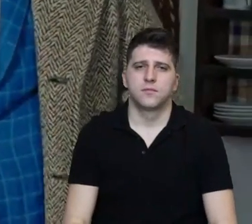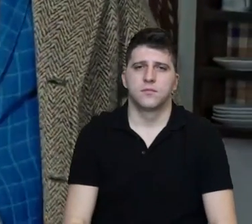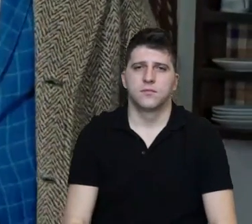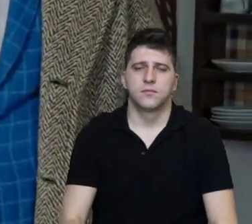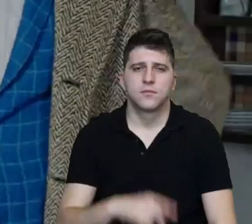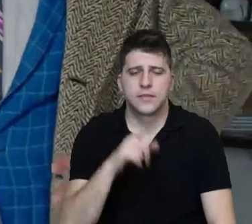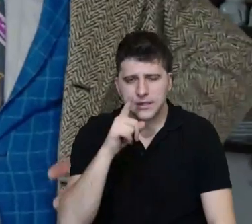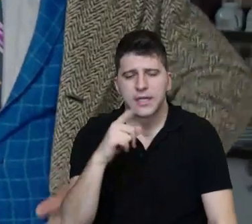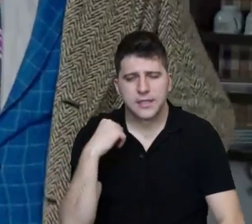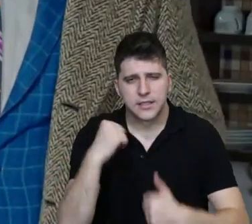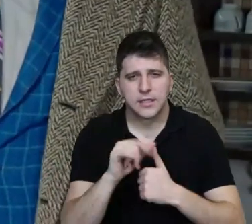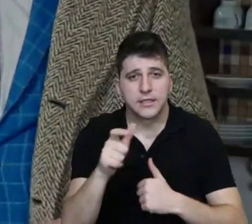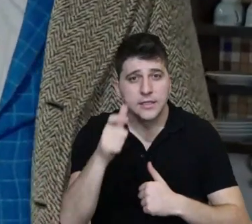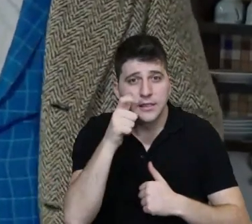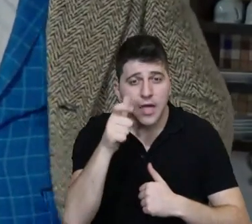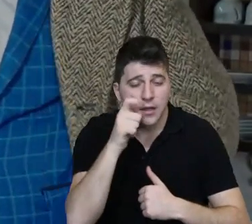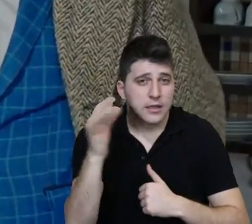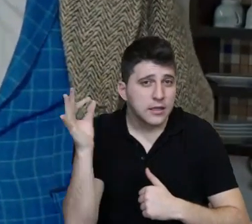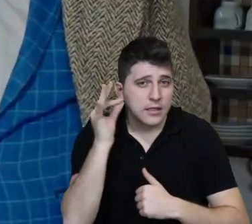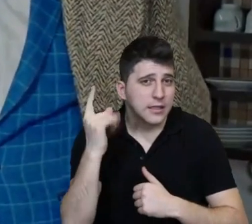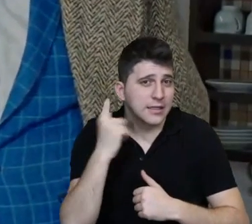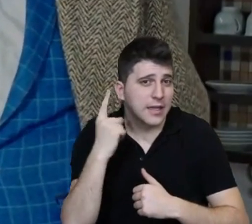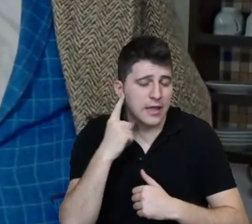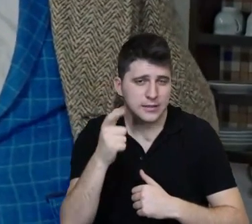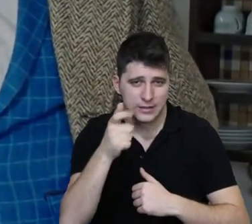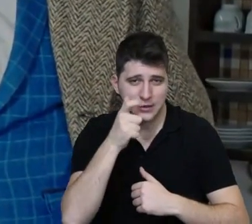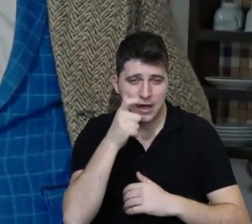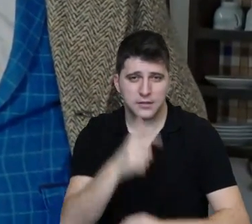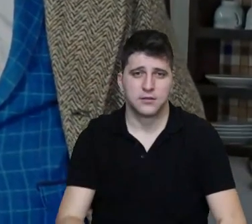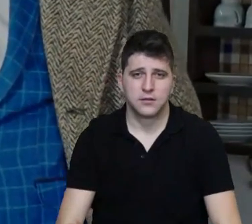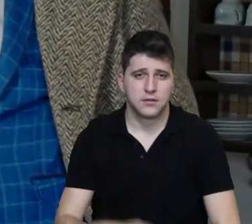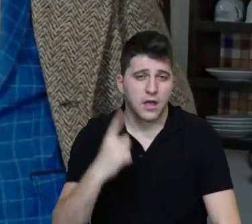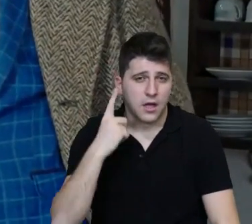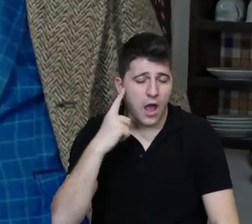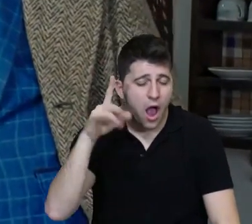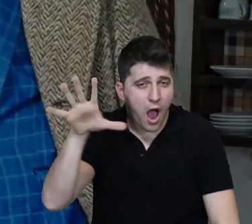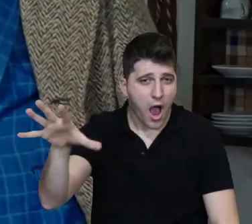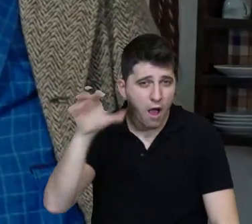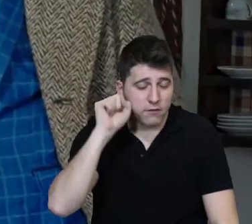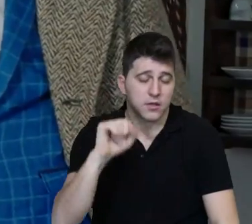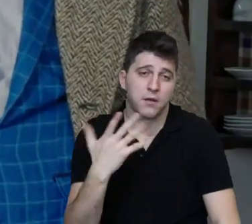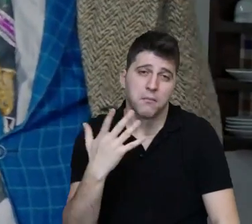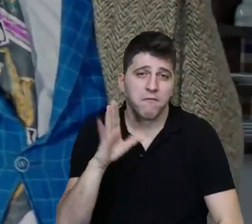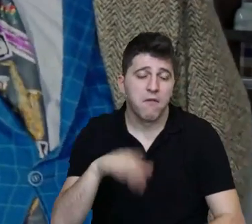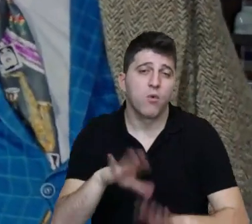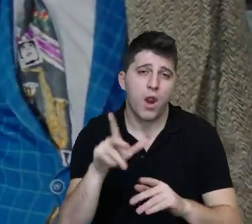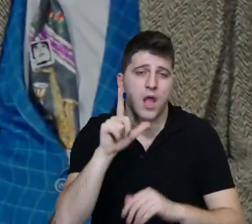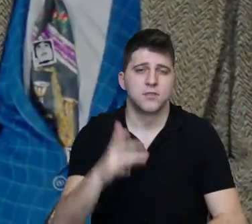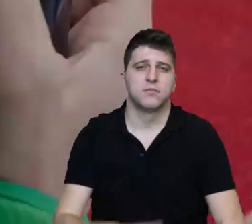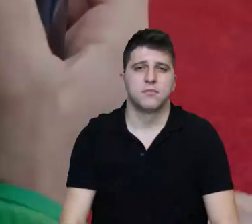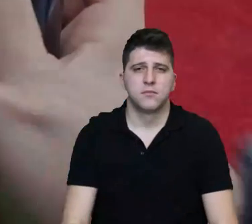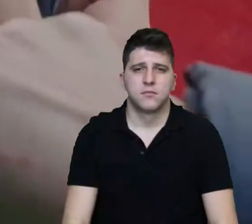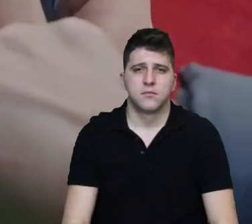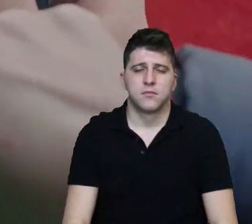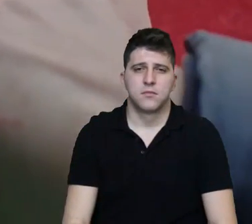Sen yine de kulaklarının recording düğmesini aç da kaydet, ne olur ne olmaz. Yabancılar fotoğraflara